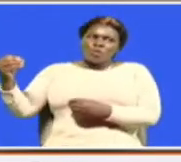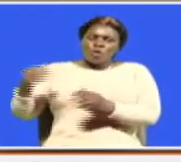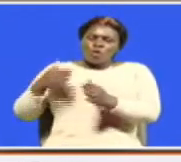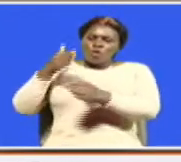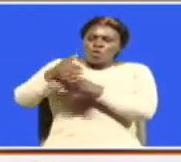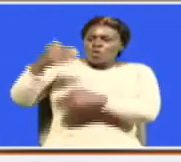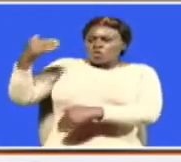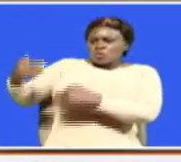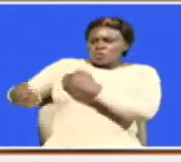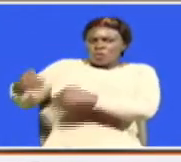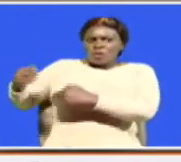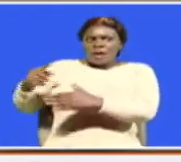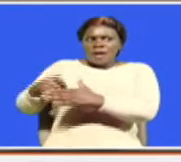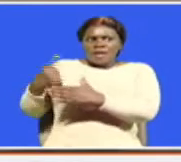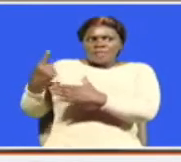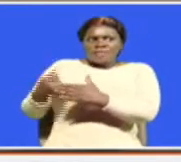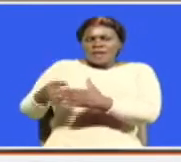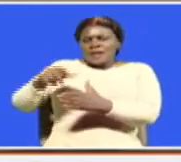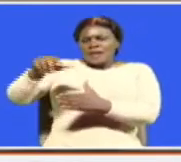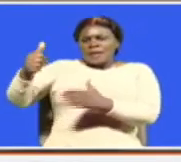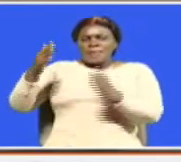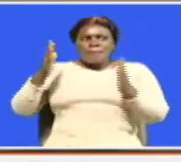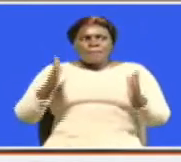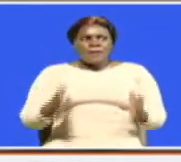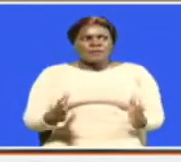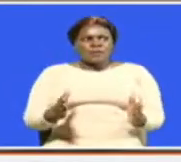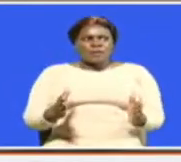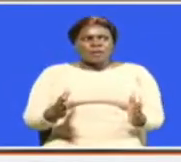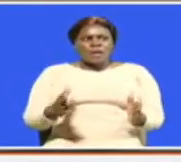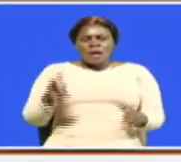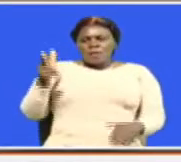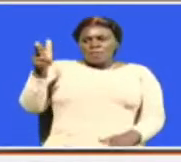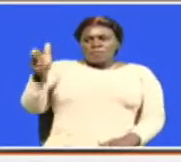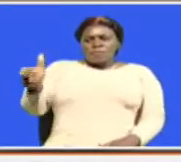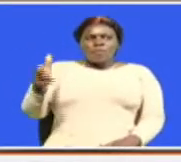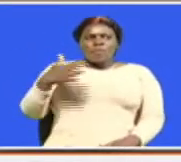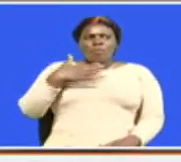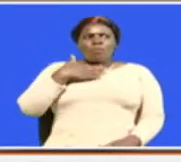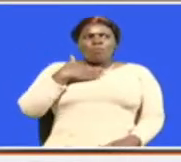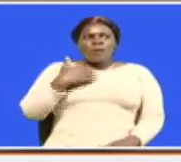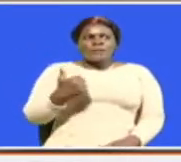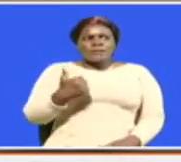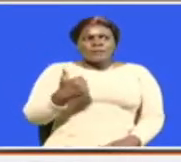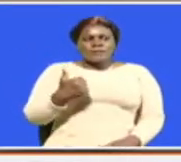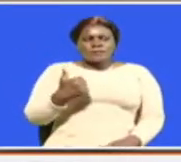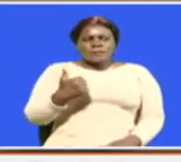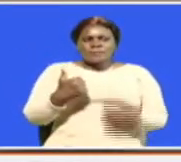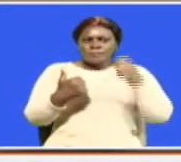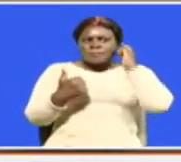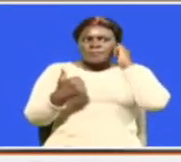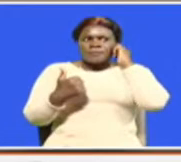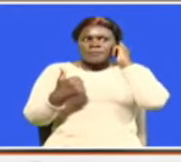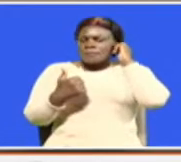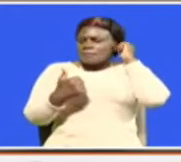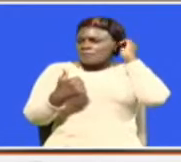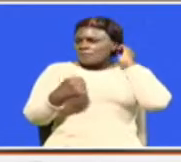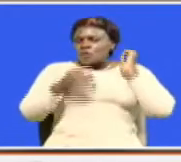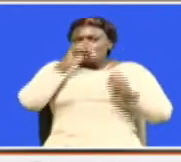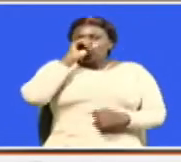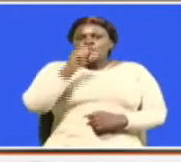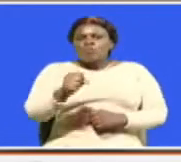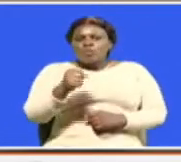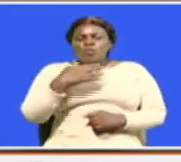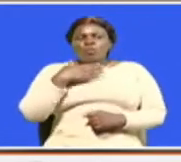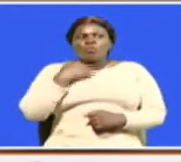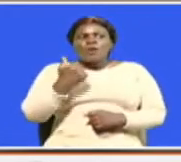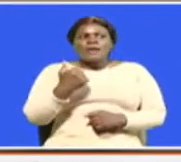border, and then kulikuwa mwenzetu alikuwa ni haya na bunduki anataka ku kulikuwa na hii umba mwitu. So